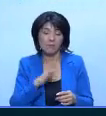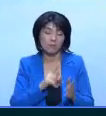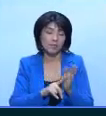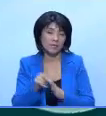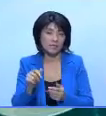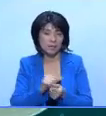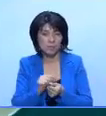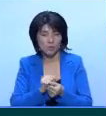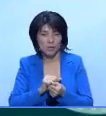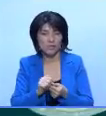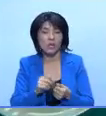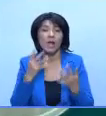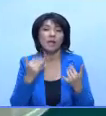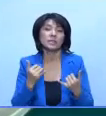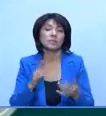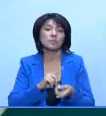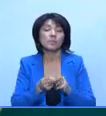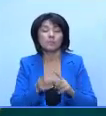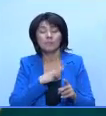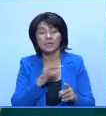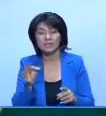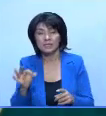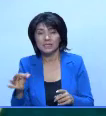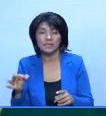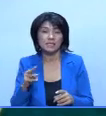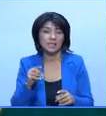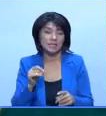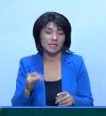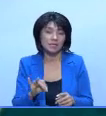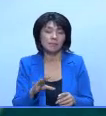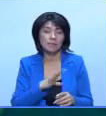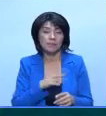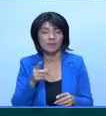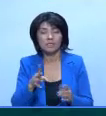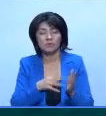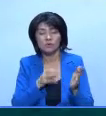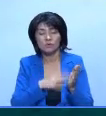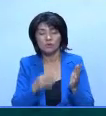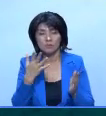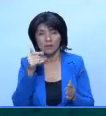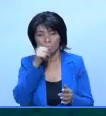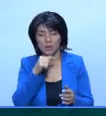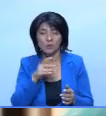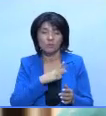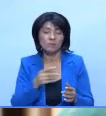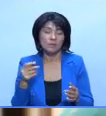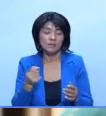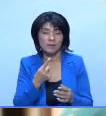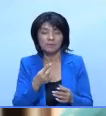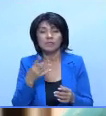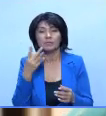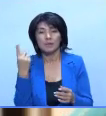затем в оборот вошли отчеканенные монеты тины в 1995 году появились первые металлические tenha как вы